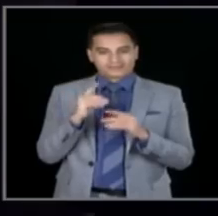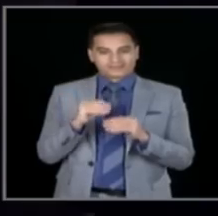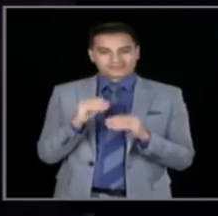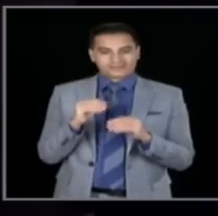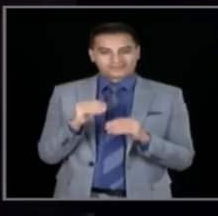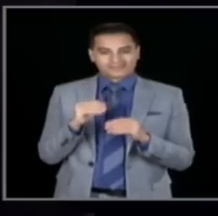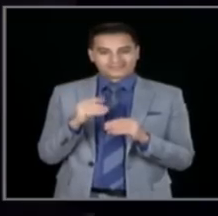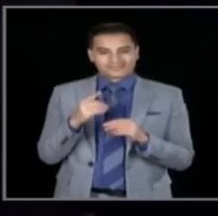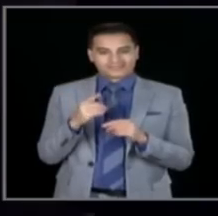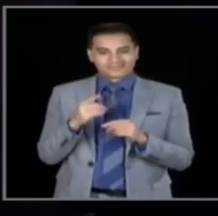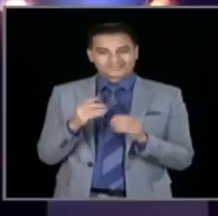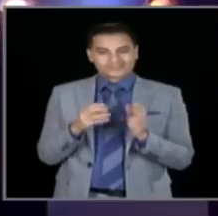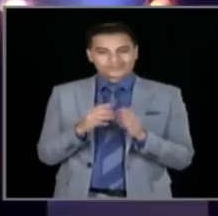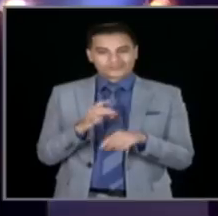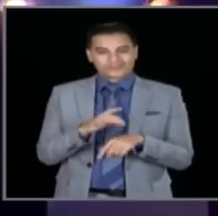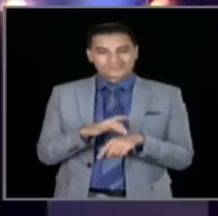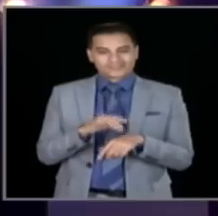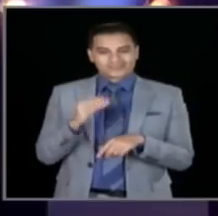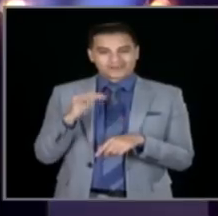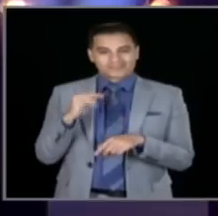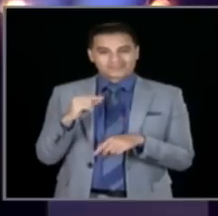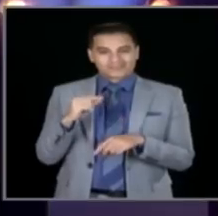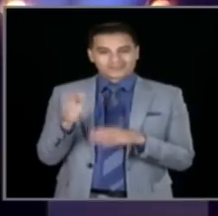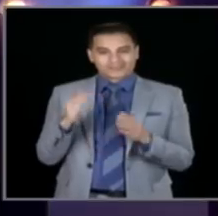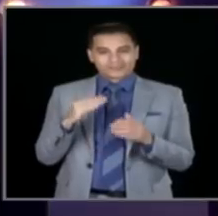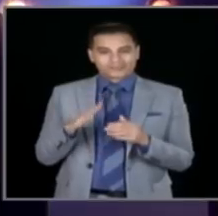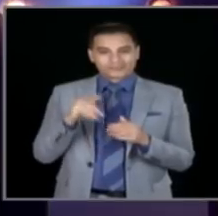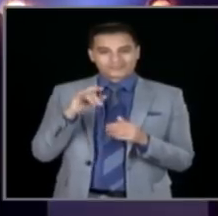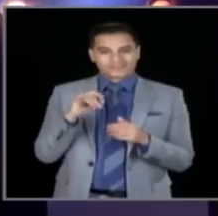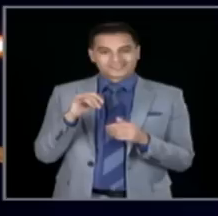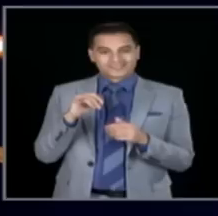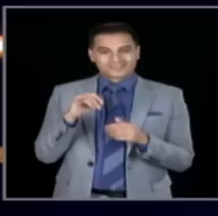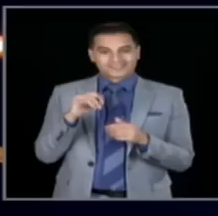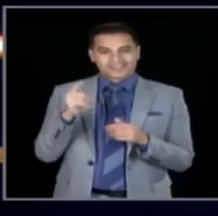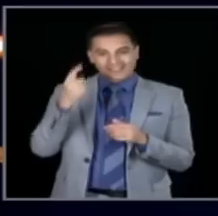الدنيا صغيره ازاي؟ كنت ماده ايه معلش يا دكتور فكرني؟ يعني